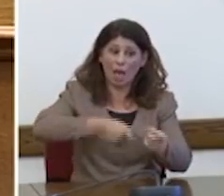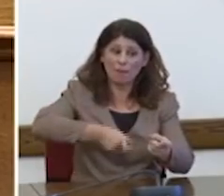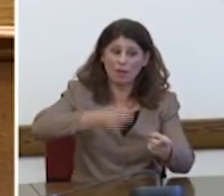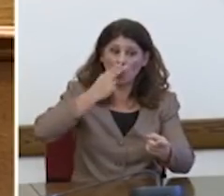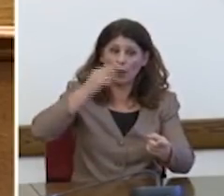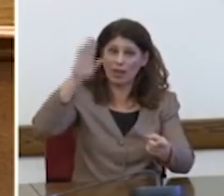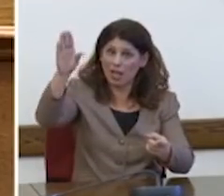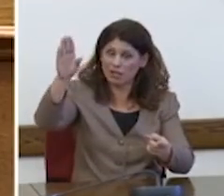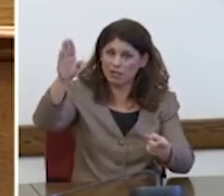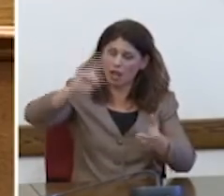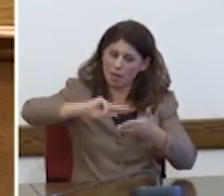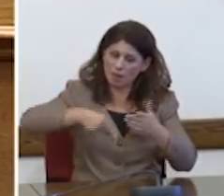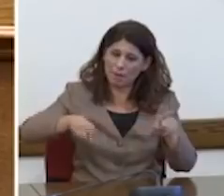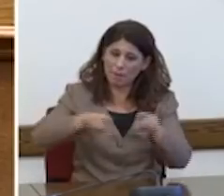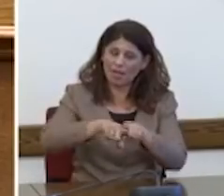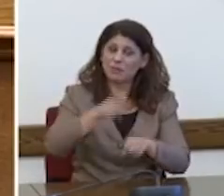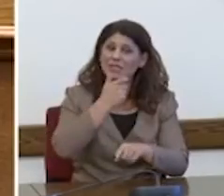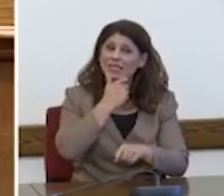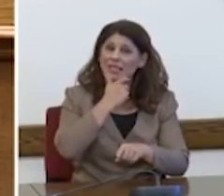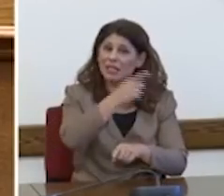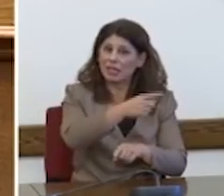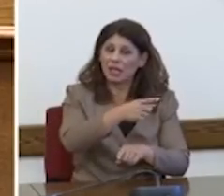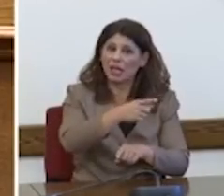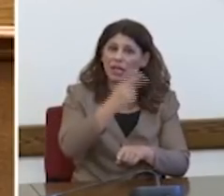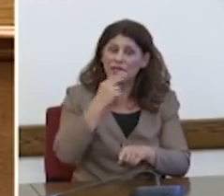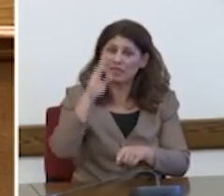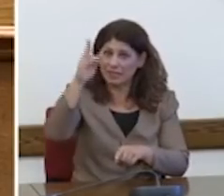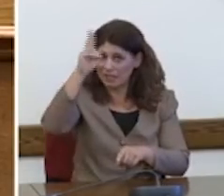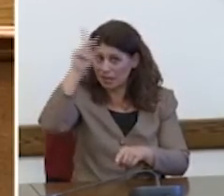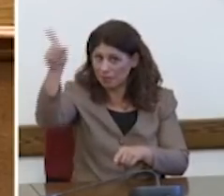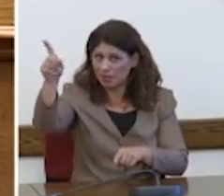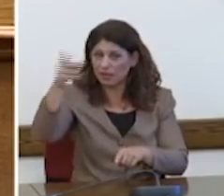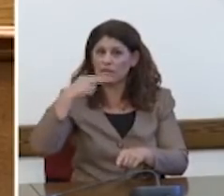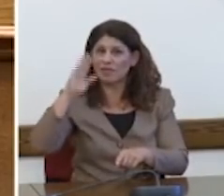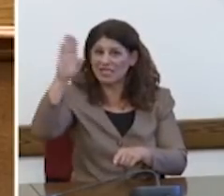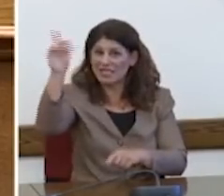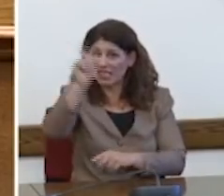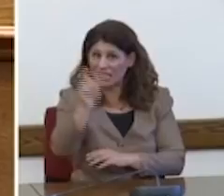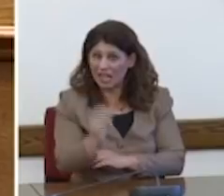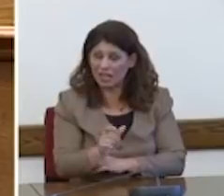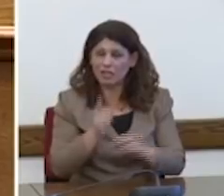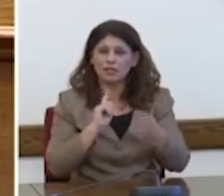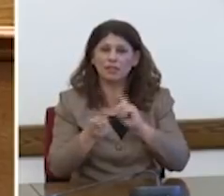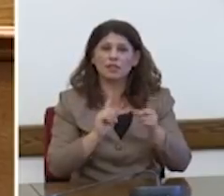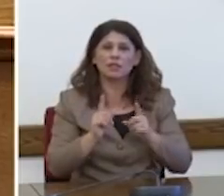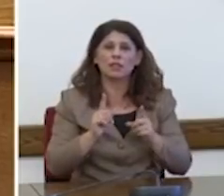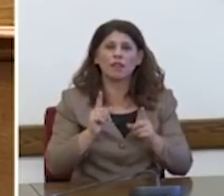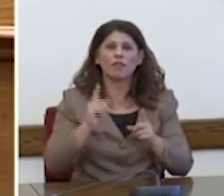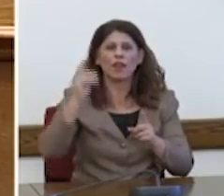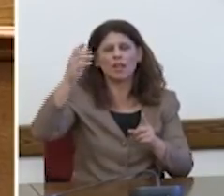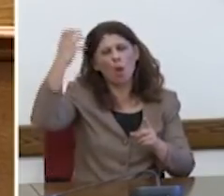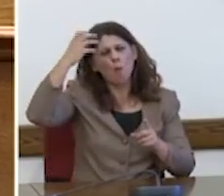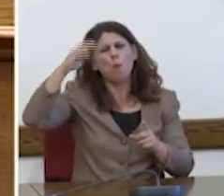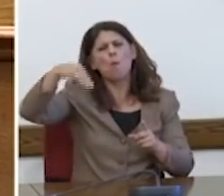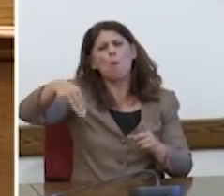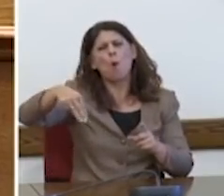υπέγραψε μαζί με τη Βρετανία, τη Ναζιστική Γερμανία και τη Φασιστική Ιταλία τη Συμφωνία του Μονάχου, με την οποία